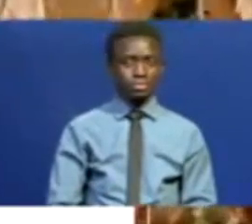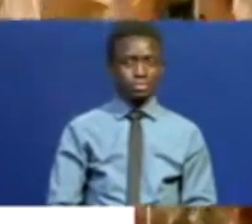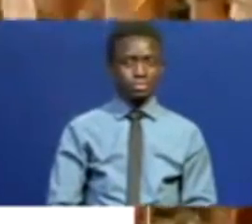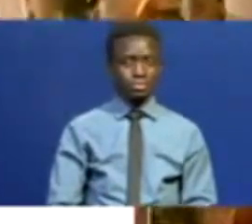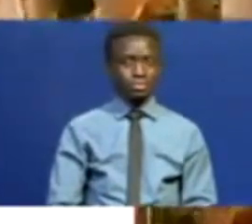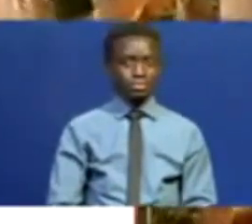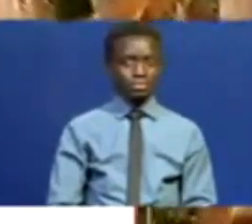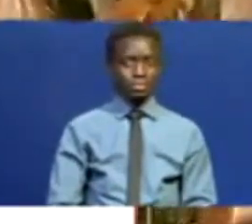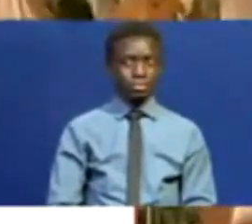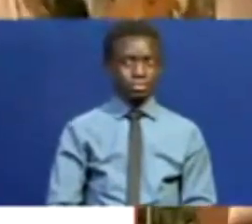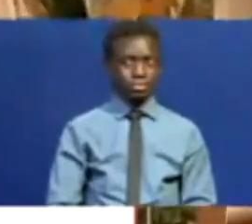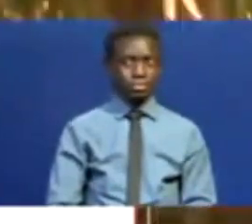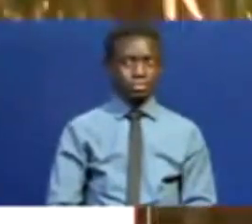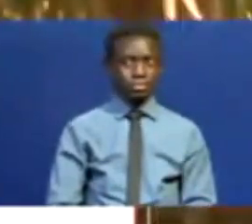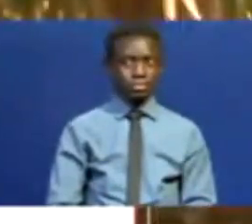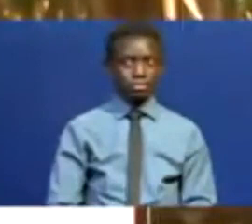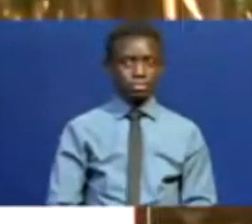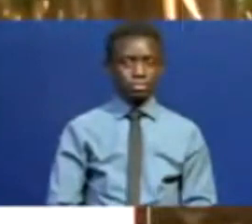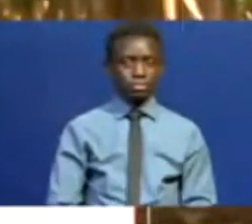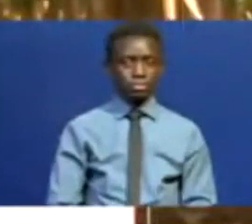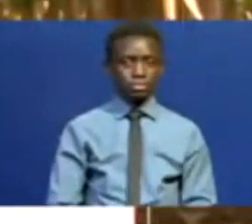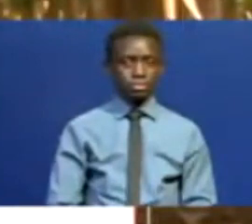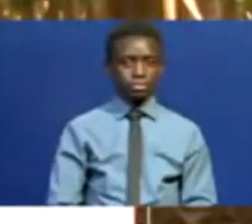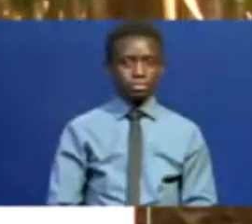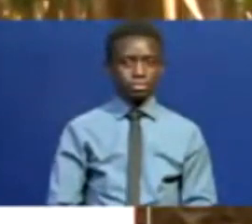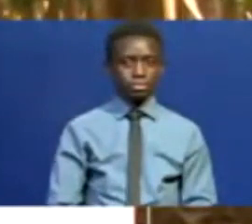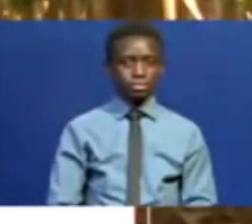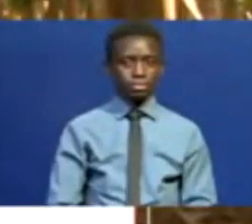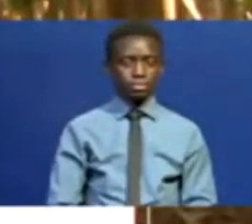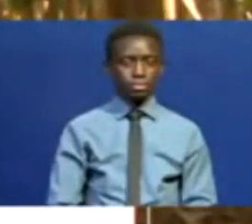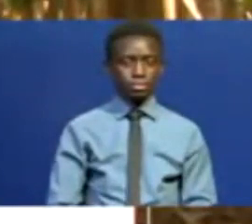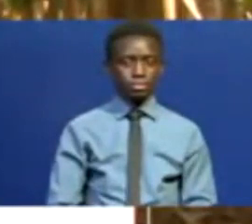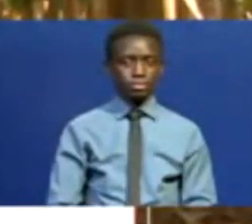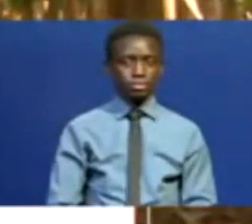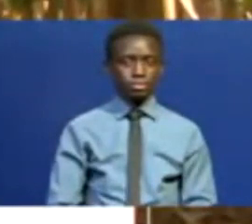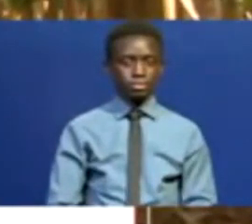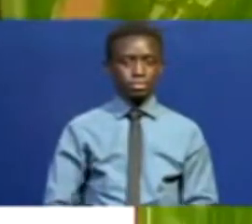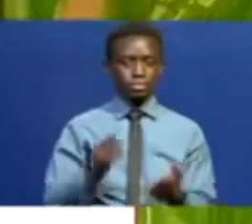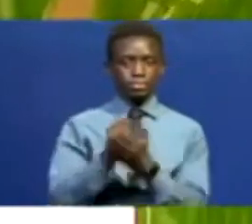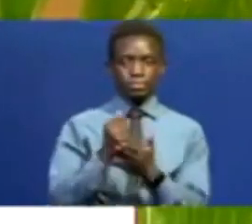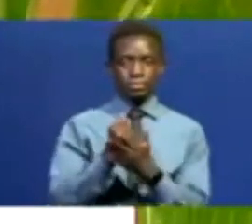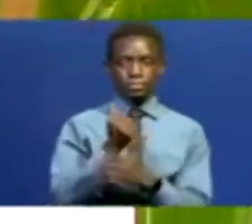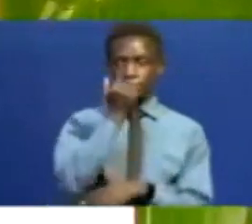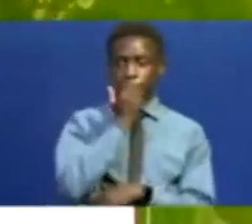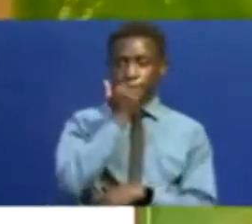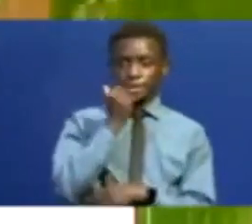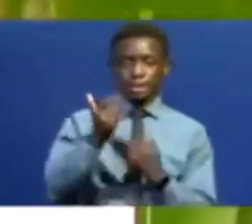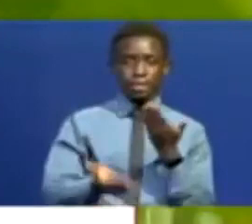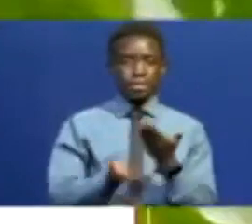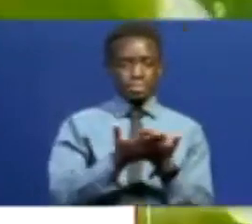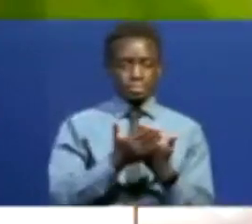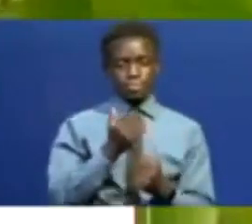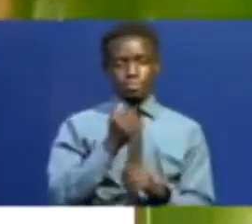hasa katika maeneo ambayo yanakuza mahindi kwa wingi. Kununuliwa kwa vifaa hivyo vya kukausha mahindi kunanuiwa kuwasaidia wakulima